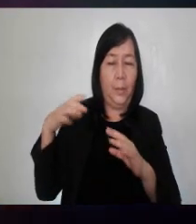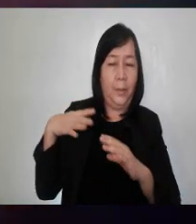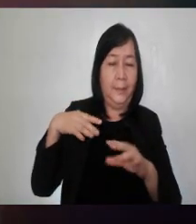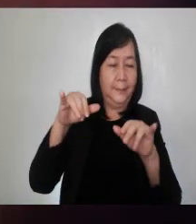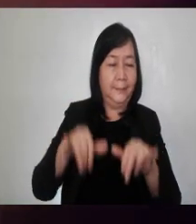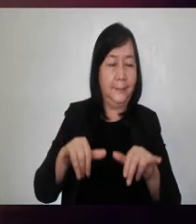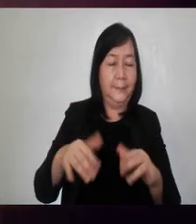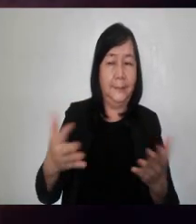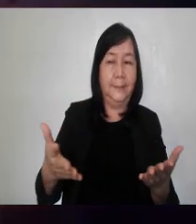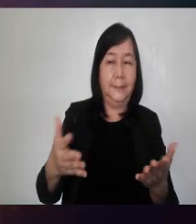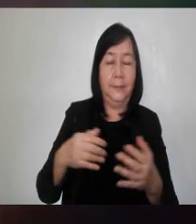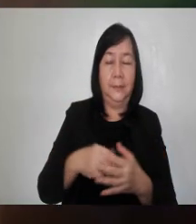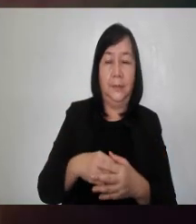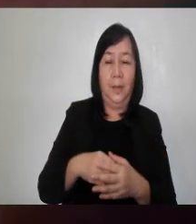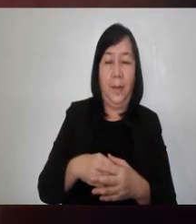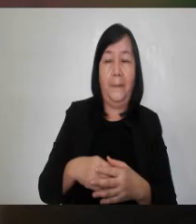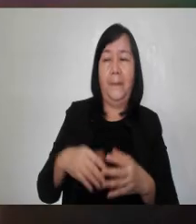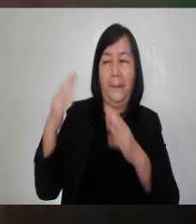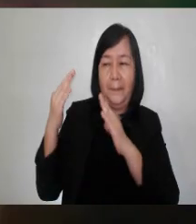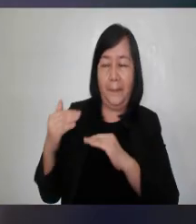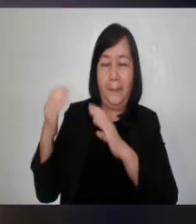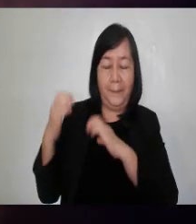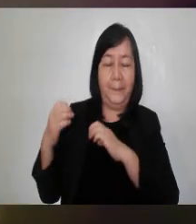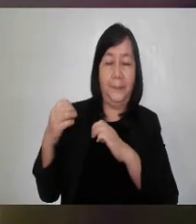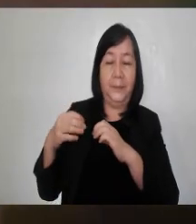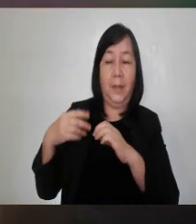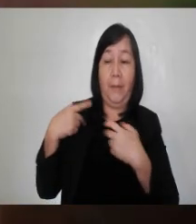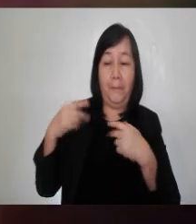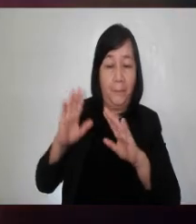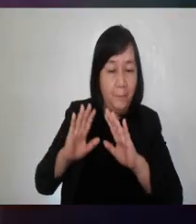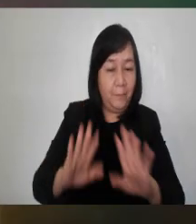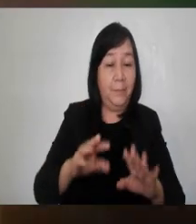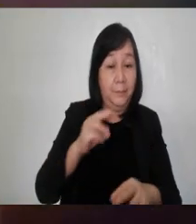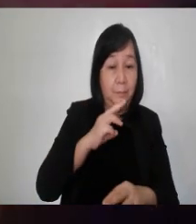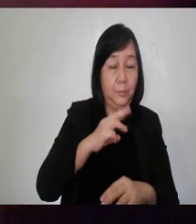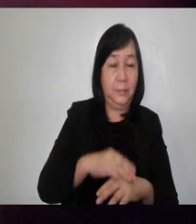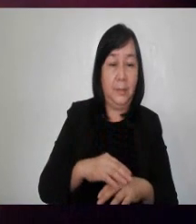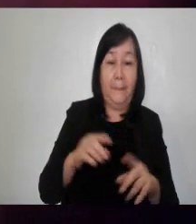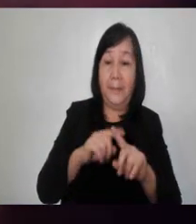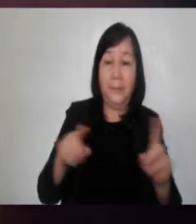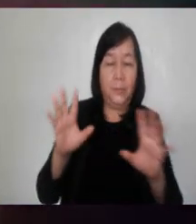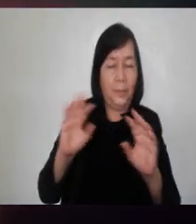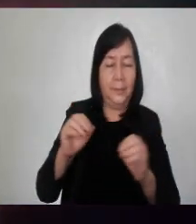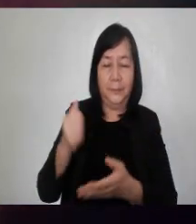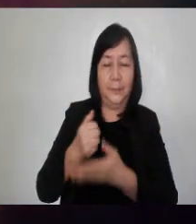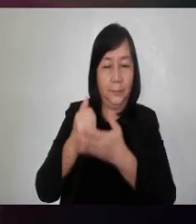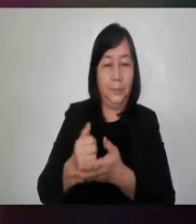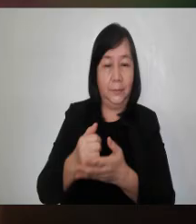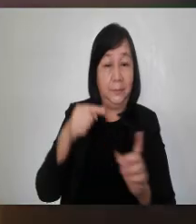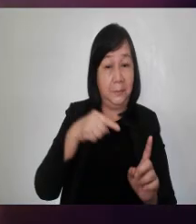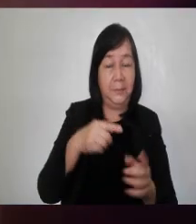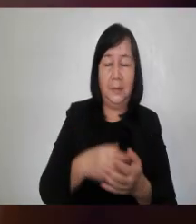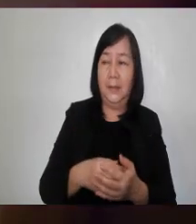ng pool ng Bethesda, umaasang may magtutulak sa kanya sa tubig kapag ito ay ginulo. Ngunit wala ni isa ang